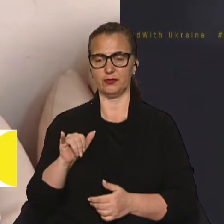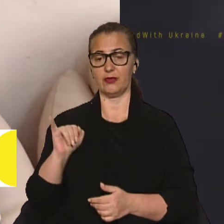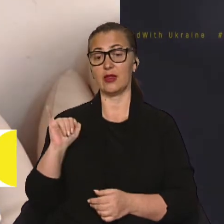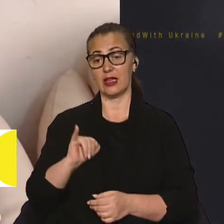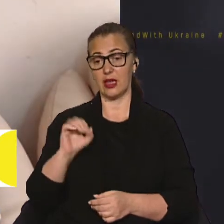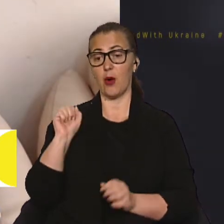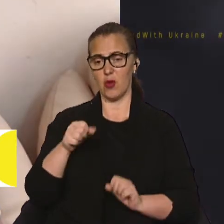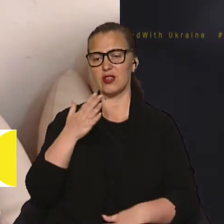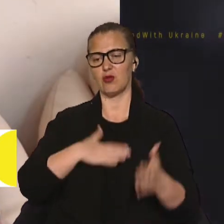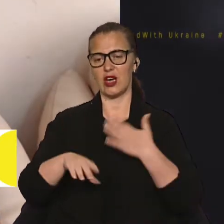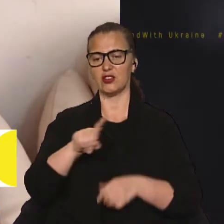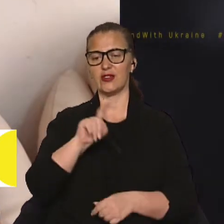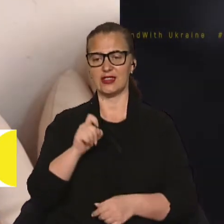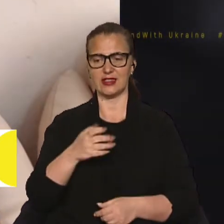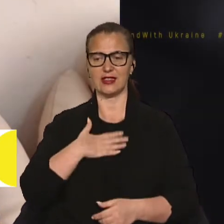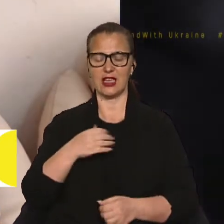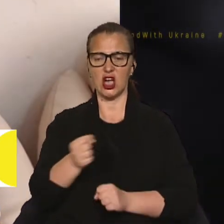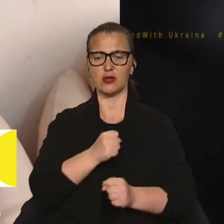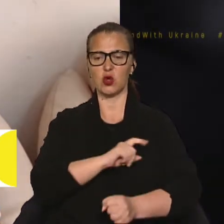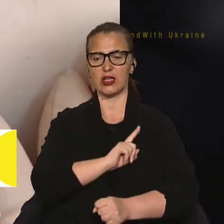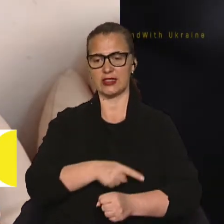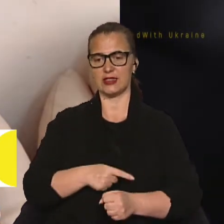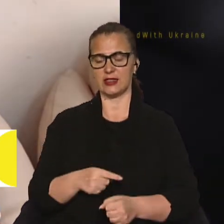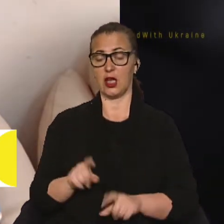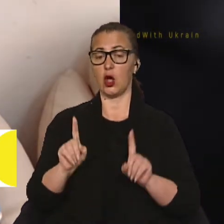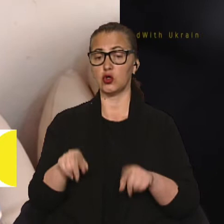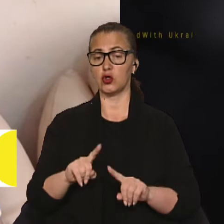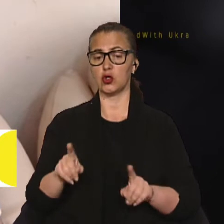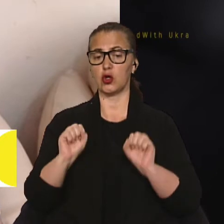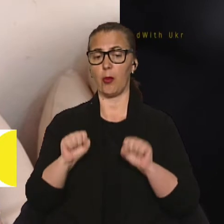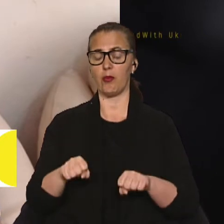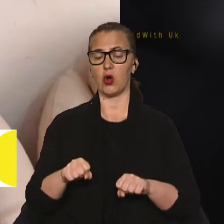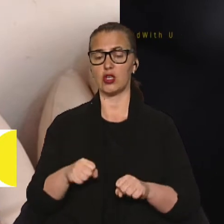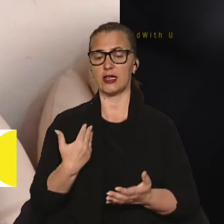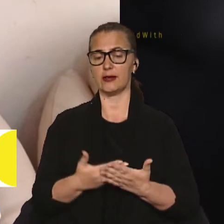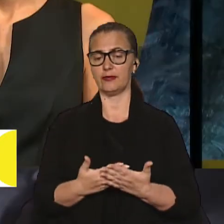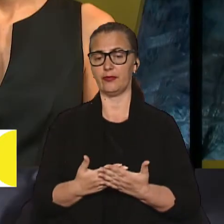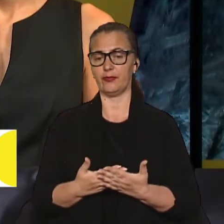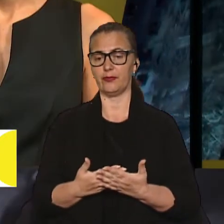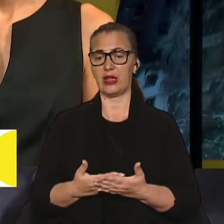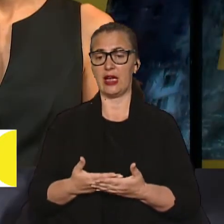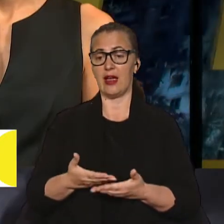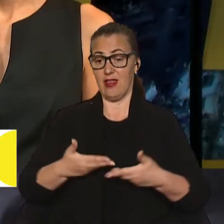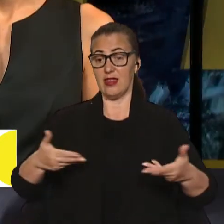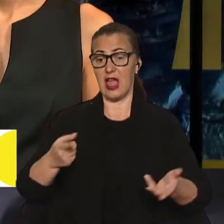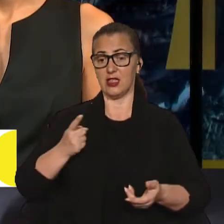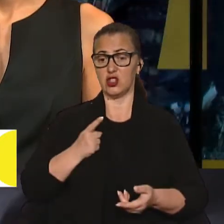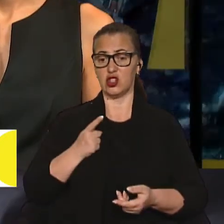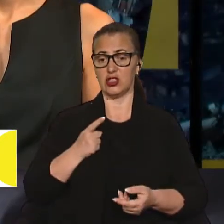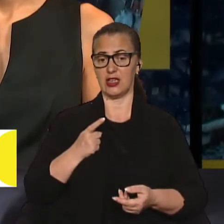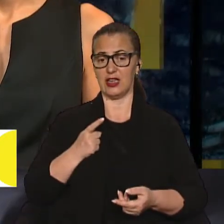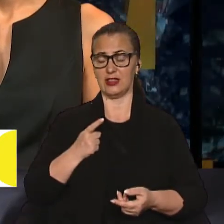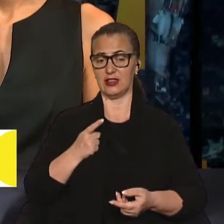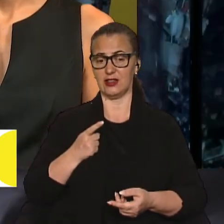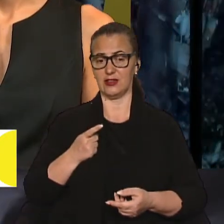можем порадоваться за нее. То, что может, допустим, нас ждать в